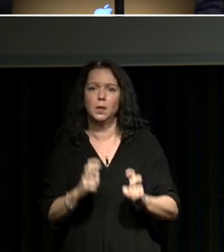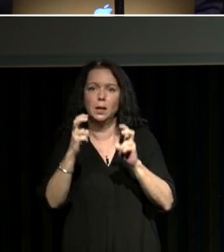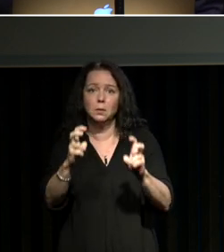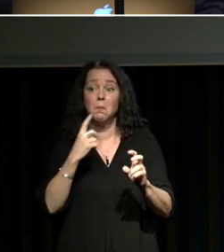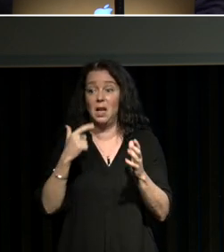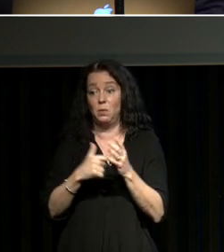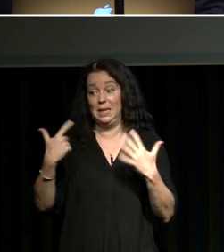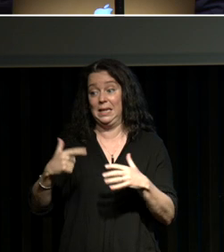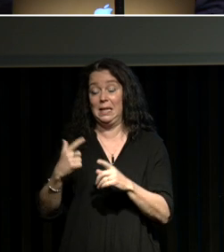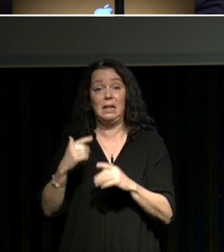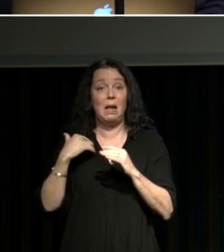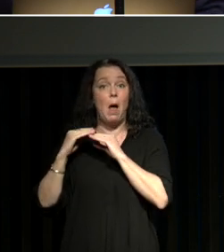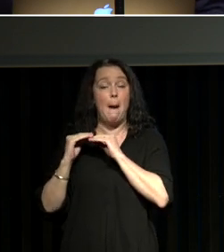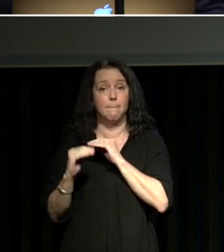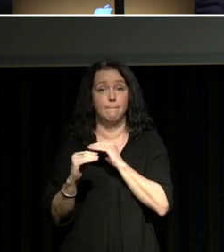partir de 2017